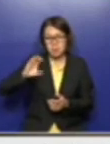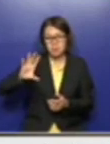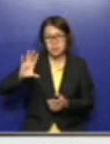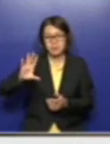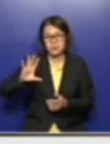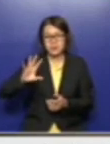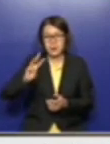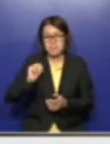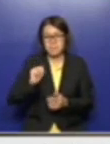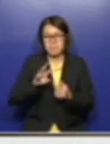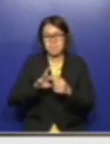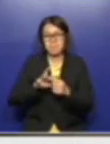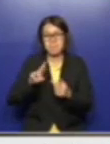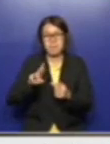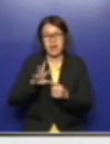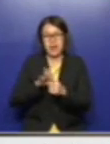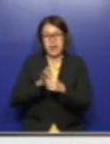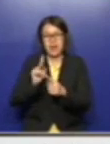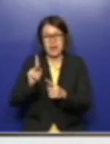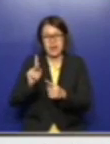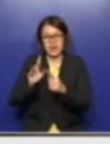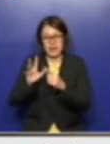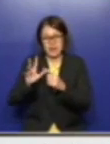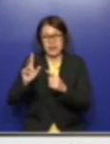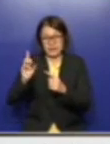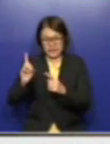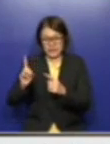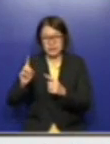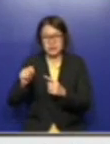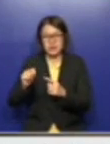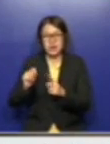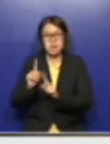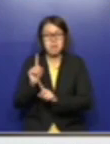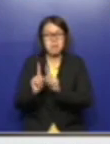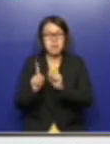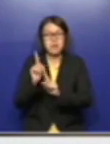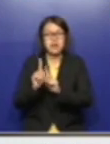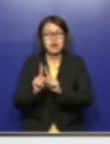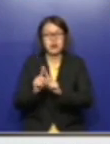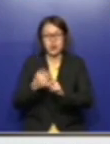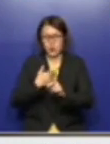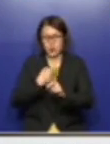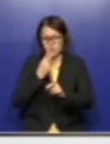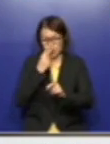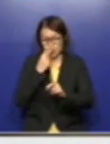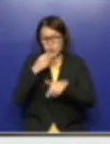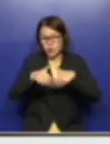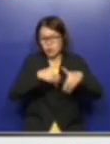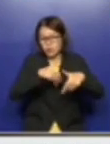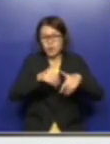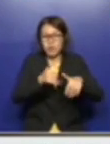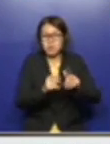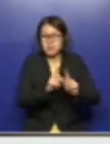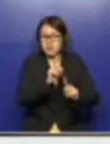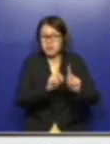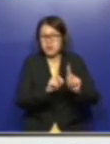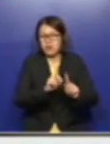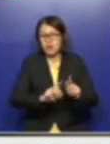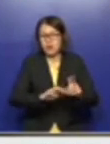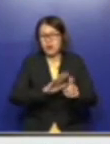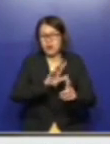Support ที่ท่านพยายามจะบอกว่าเนี่ยไปประเมินความพึงพอใจของพี่น้องประชาชนจำนวนทั้ง